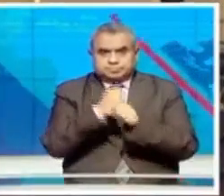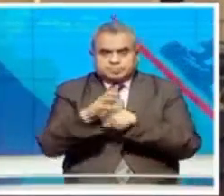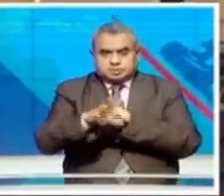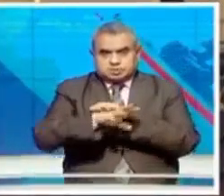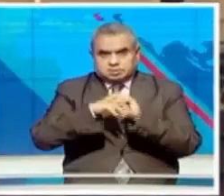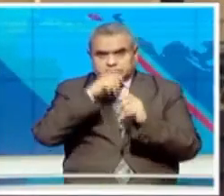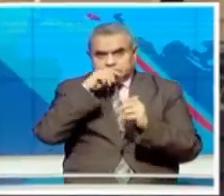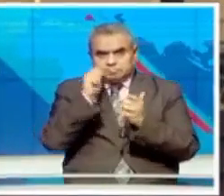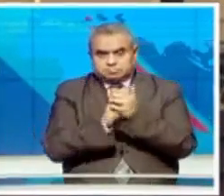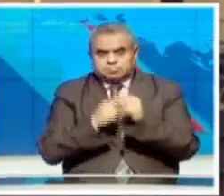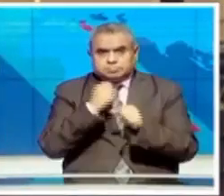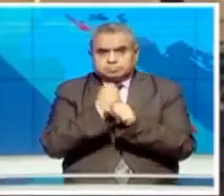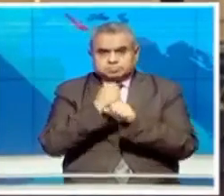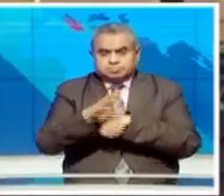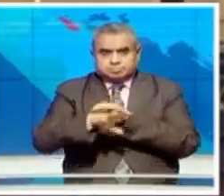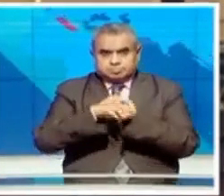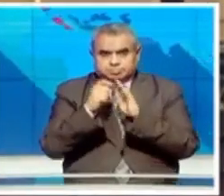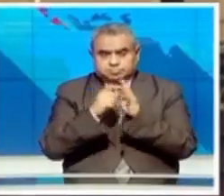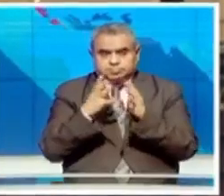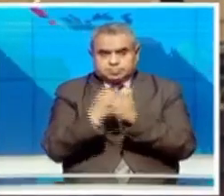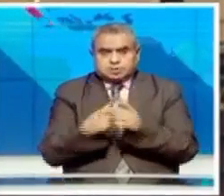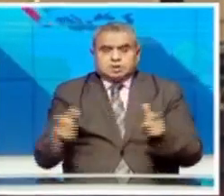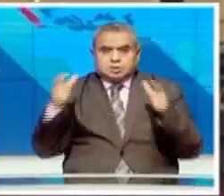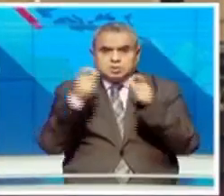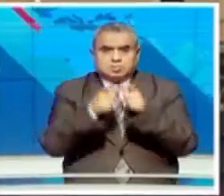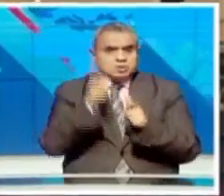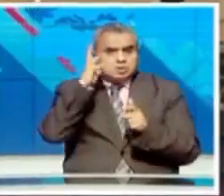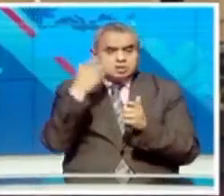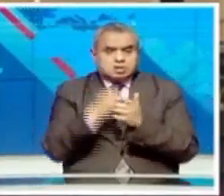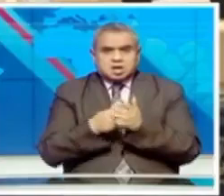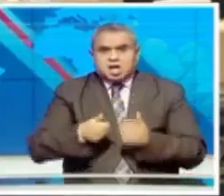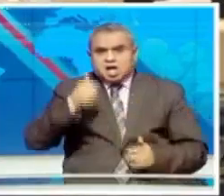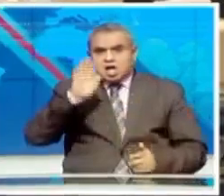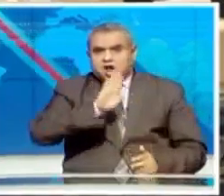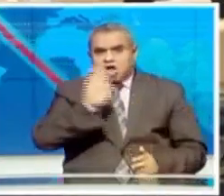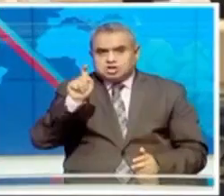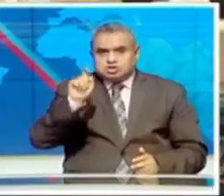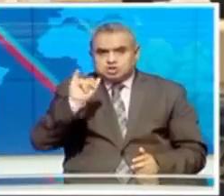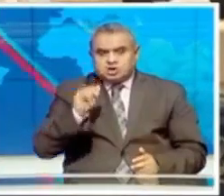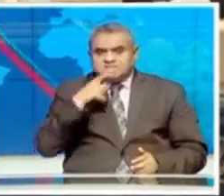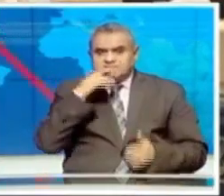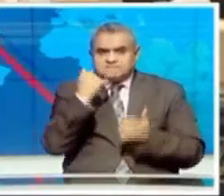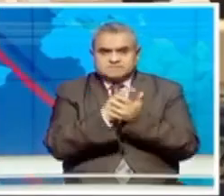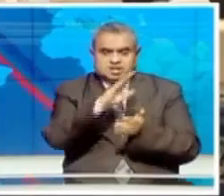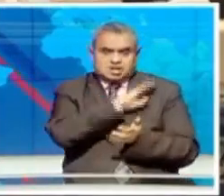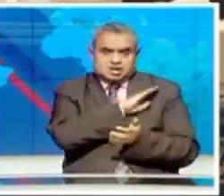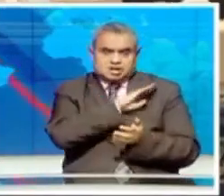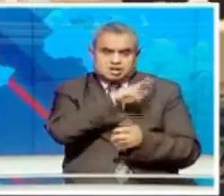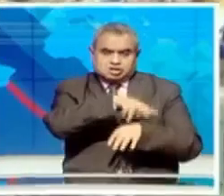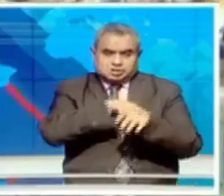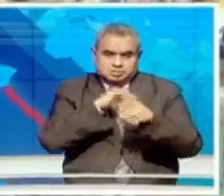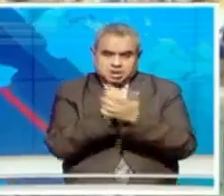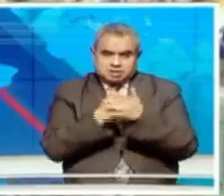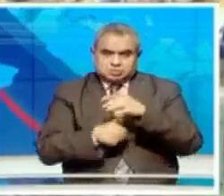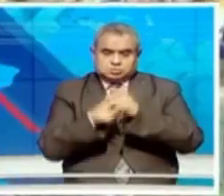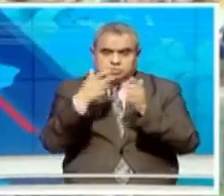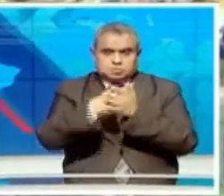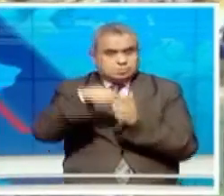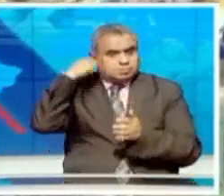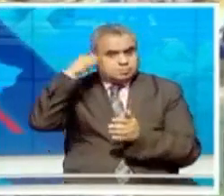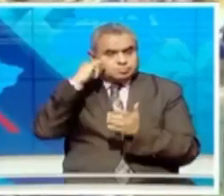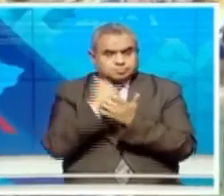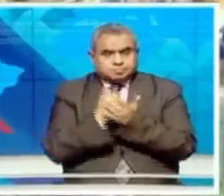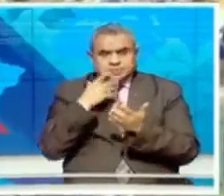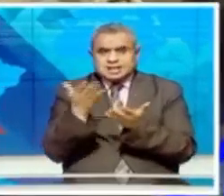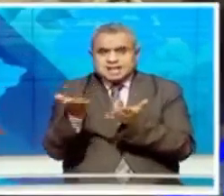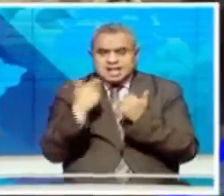خلال وقائع المؤتمر الصحفي الذي عقده الفريق أشرف سالم زاهر مدير الأكاديمية العسكرية المصرية ومدير مكتب